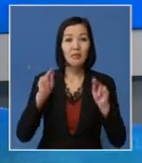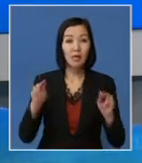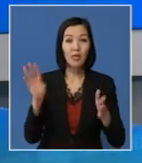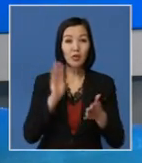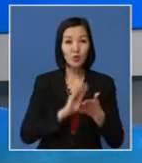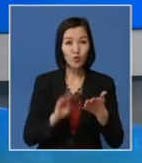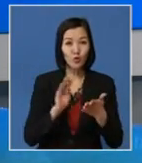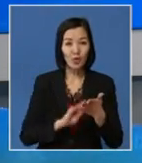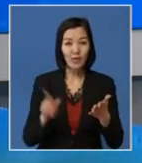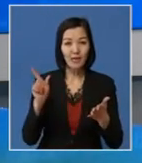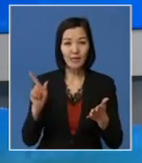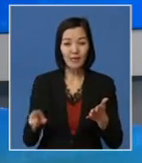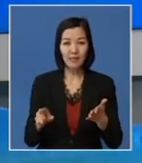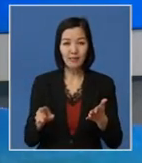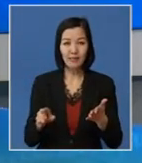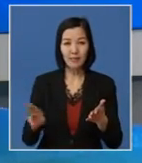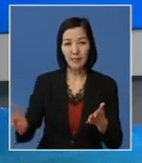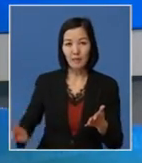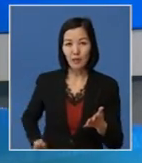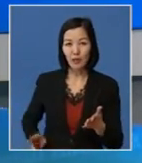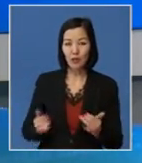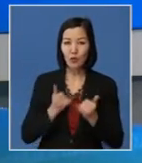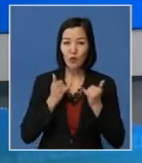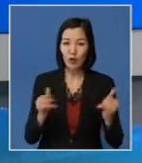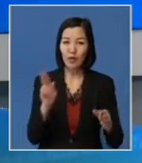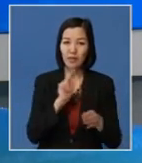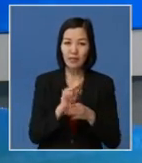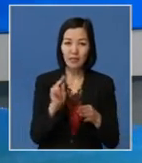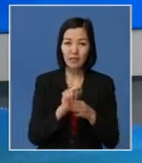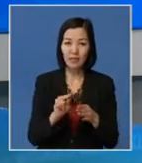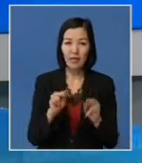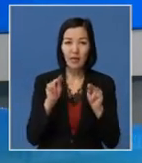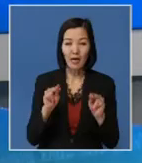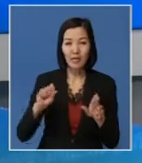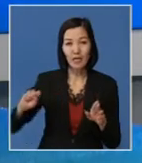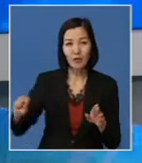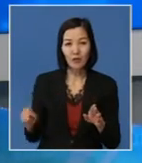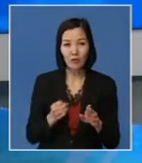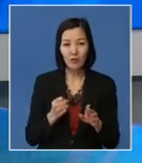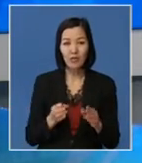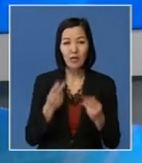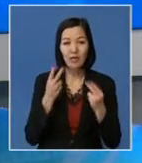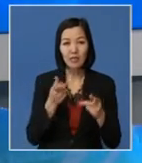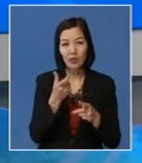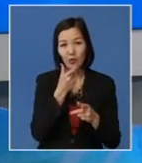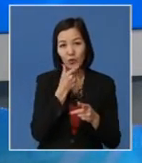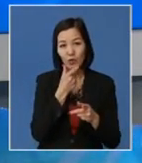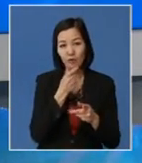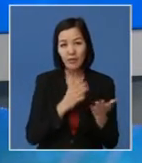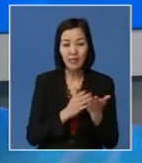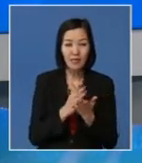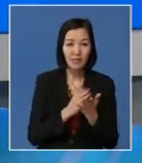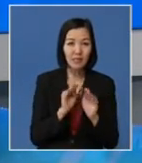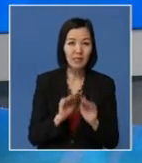Нағыз кәсіби журналист, іскер басшы, ұлағатты тәлімгер, адал дос. Көзім көргендер, көрермендері, қызметтестері,